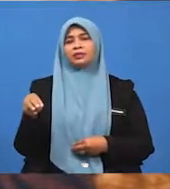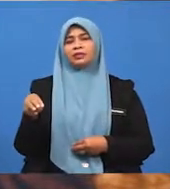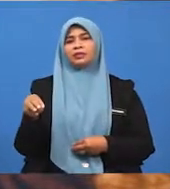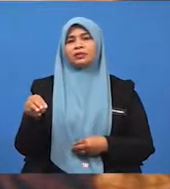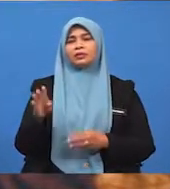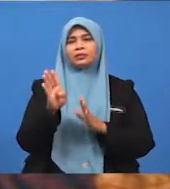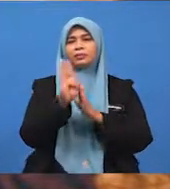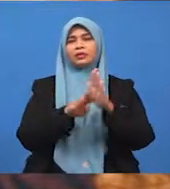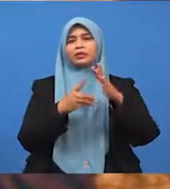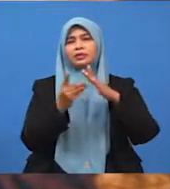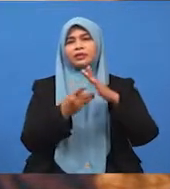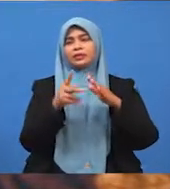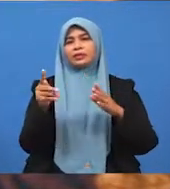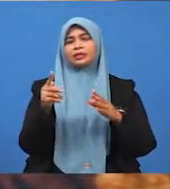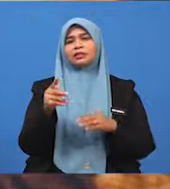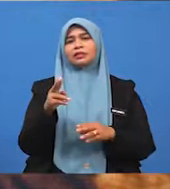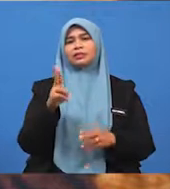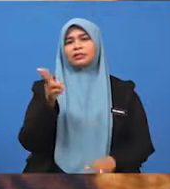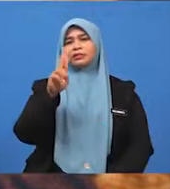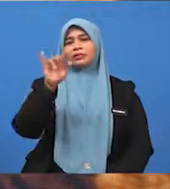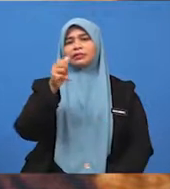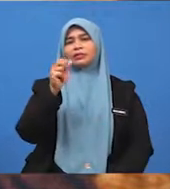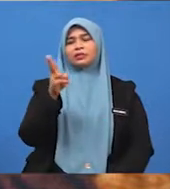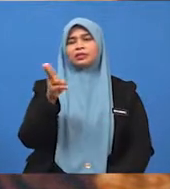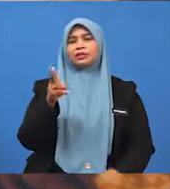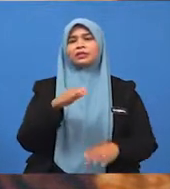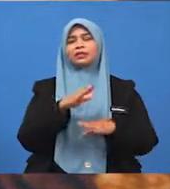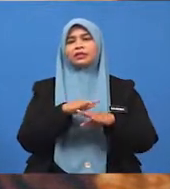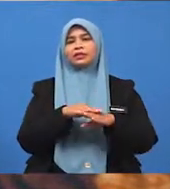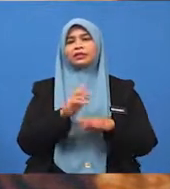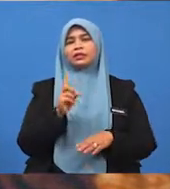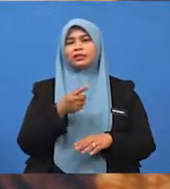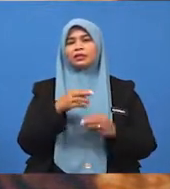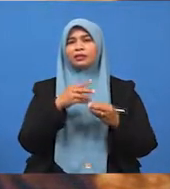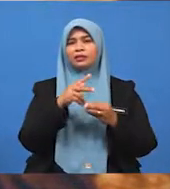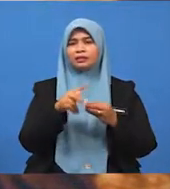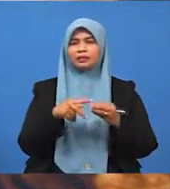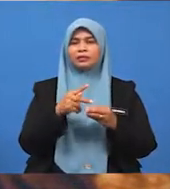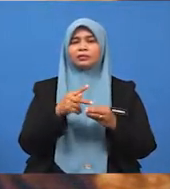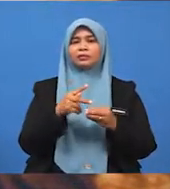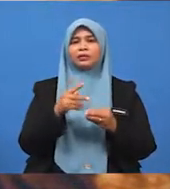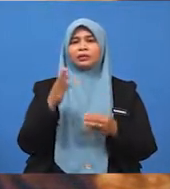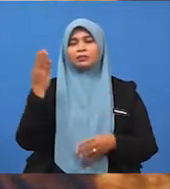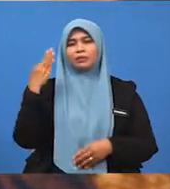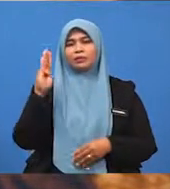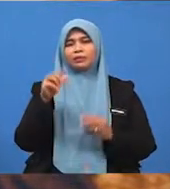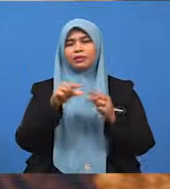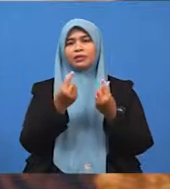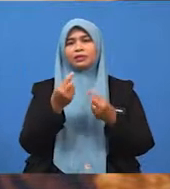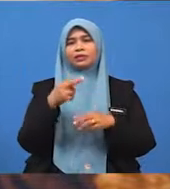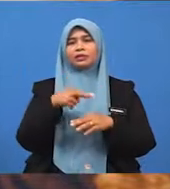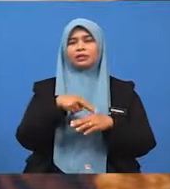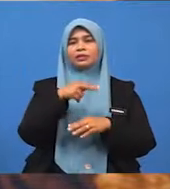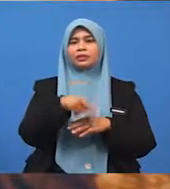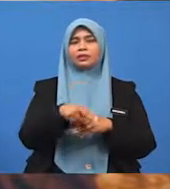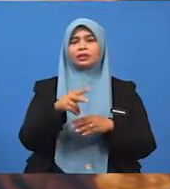telah diturunkan secara sekaligus pada dua peringkat, iaitu peringkat penurunan ke Lauh